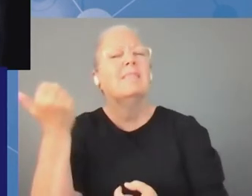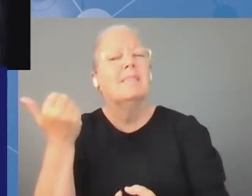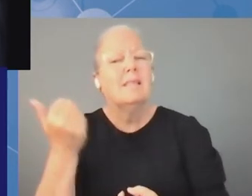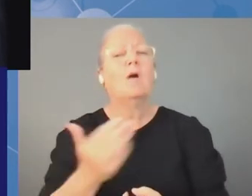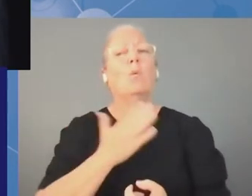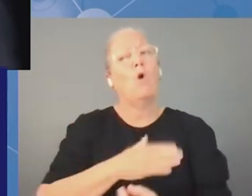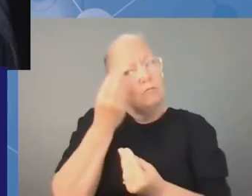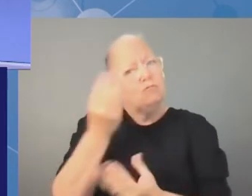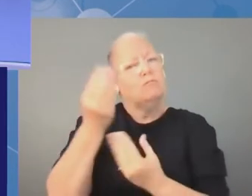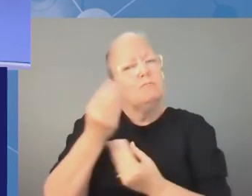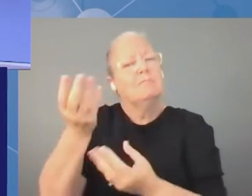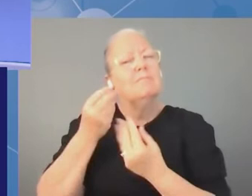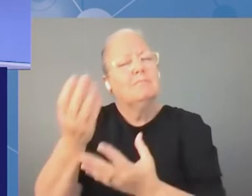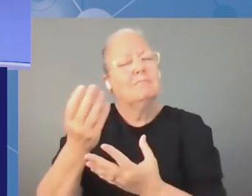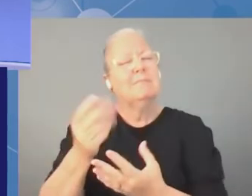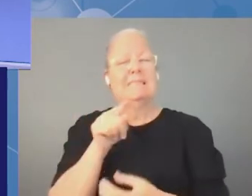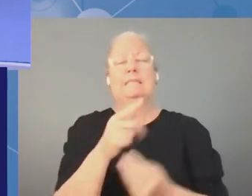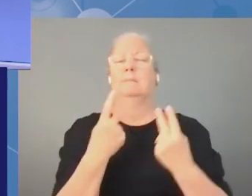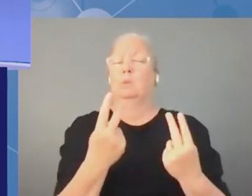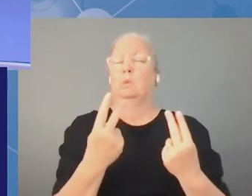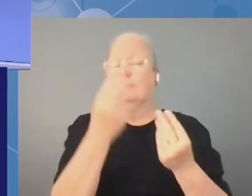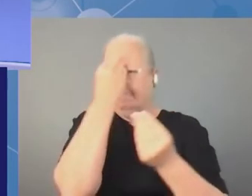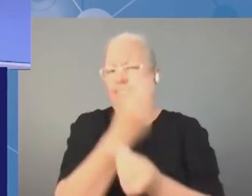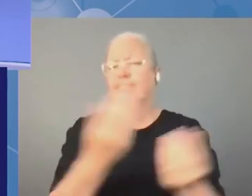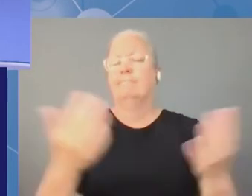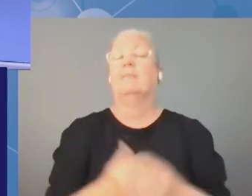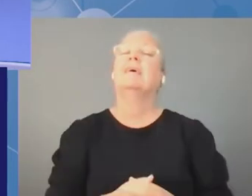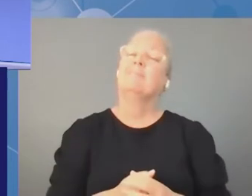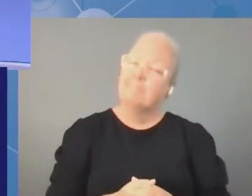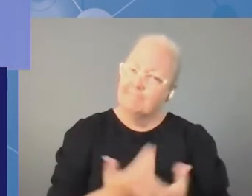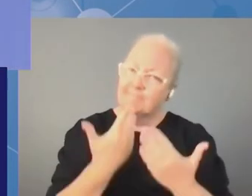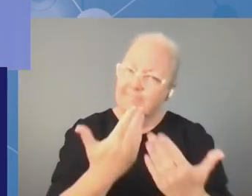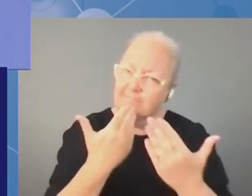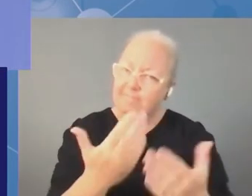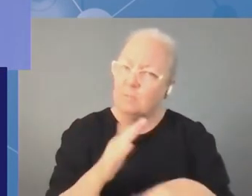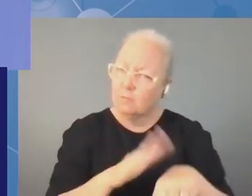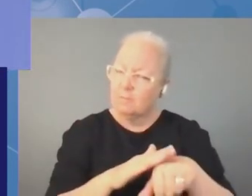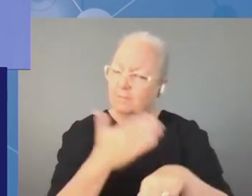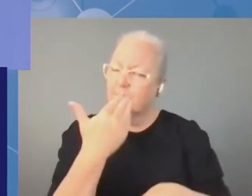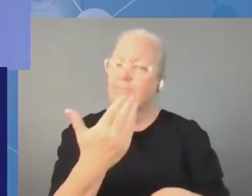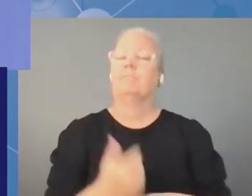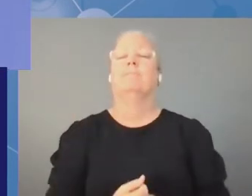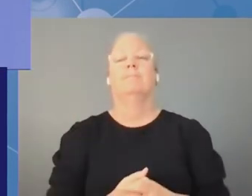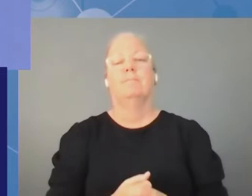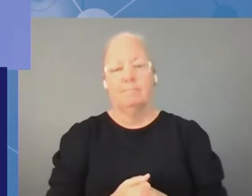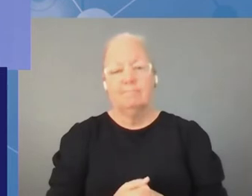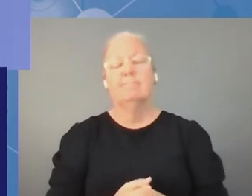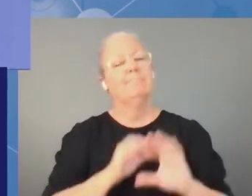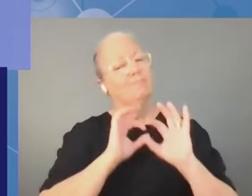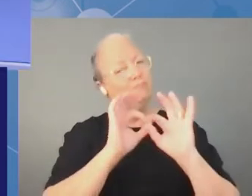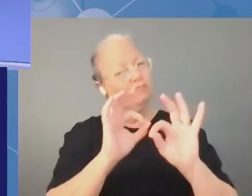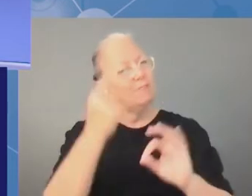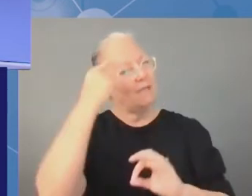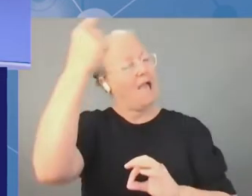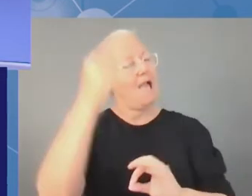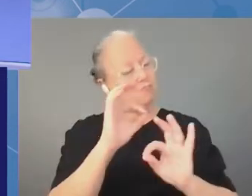كنواب ونائبات. يمكن أن نحصل من البرلمانيين والبرلمانيات على